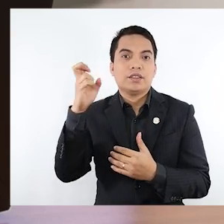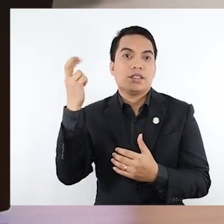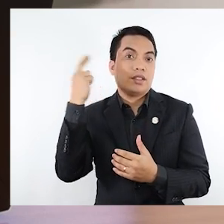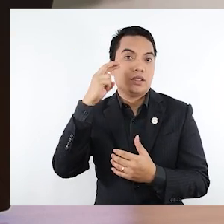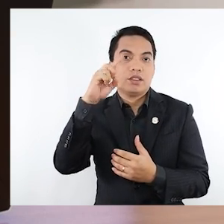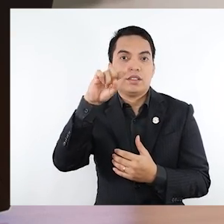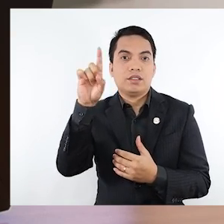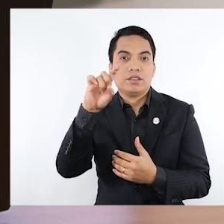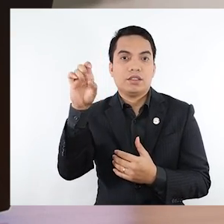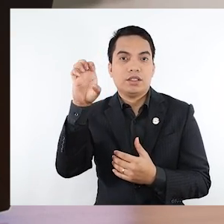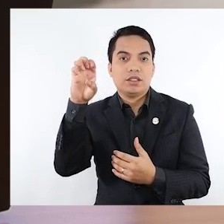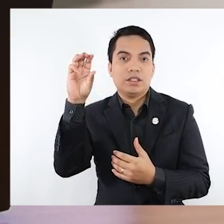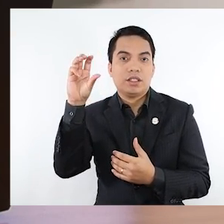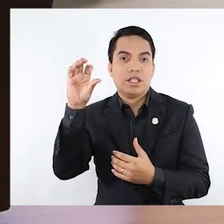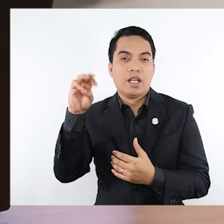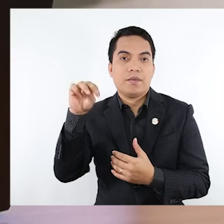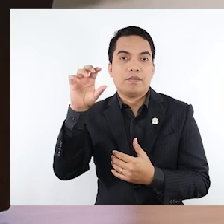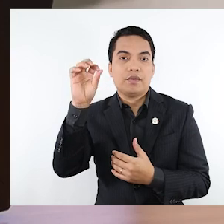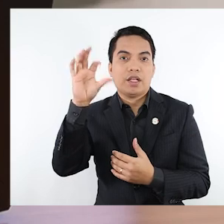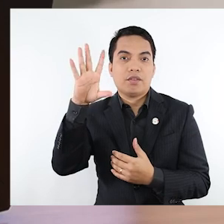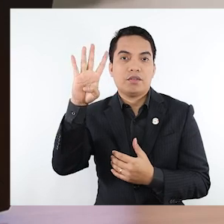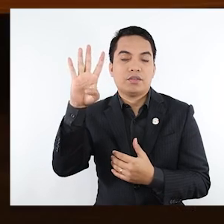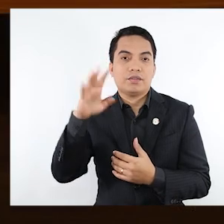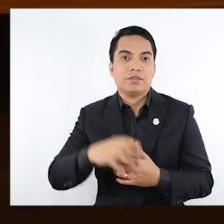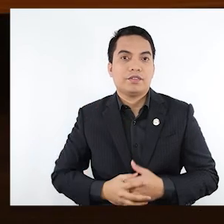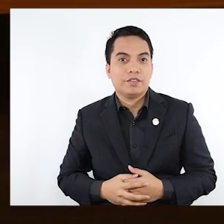Radio DZM 954.